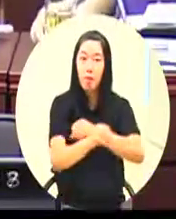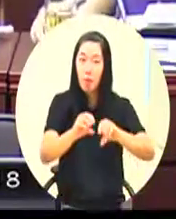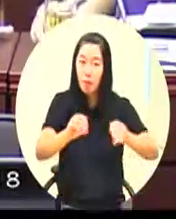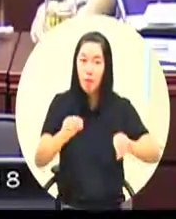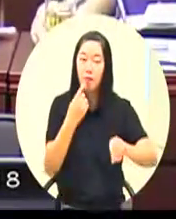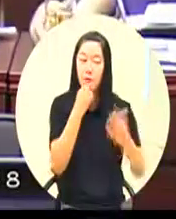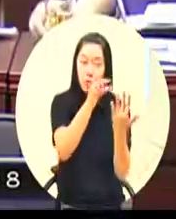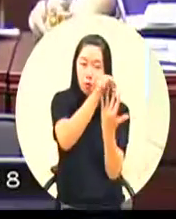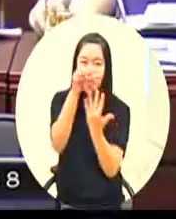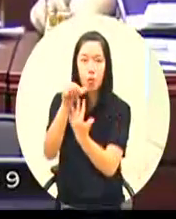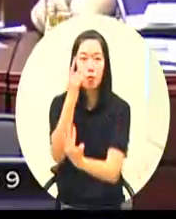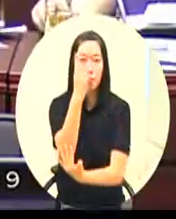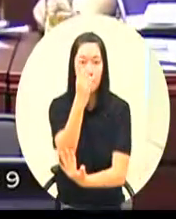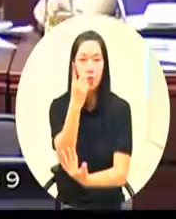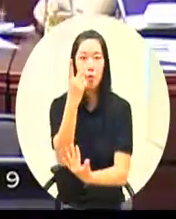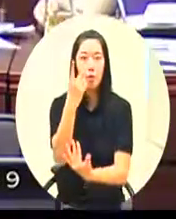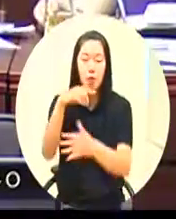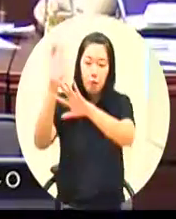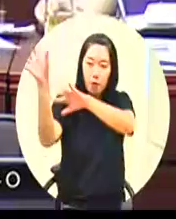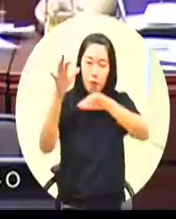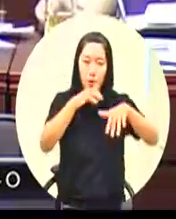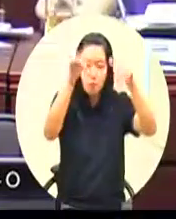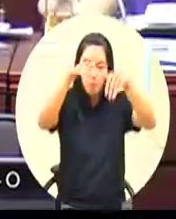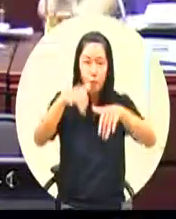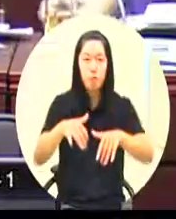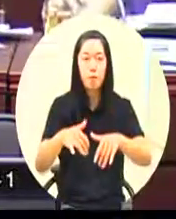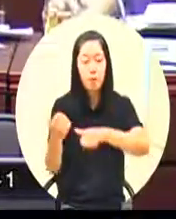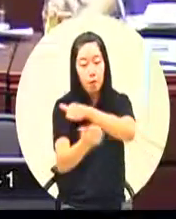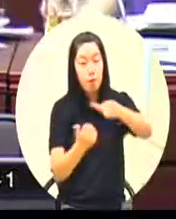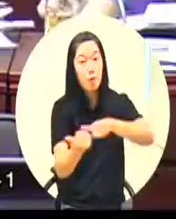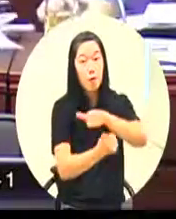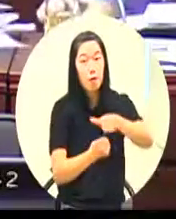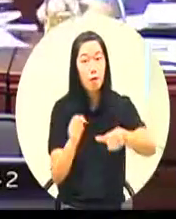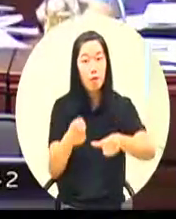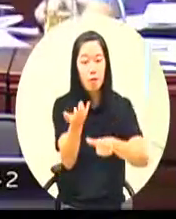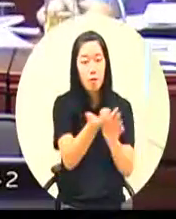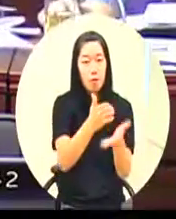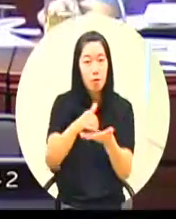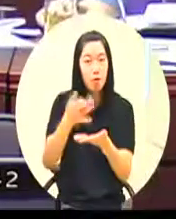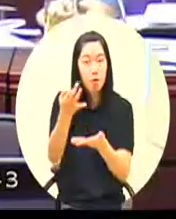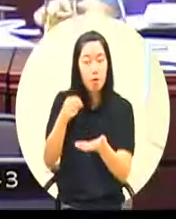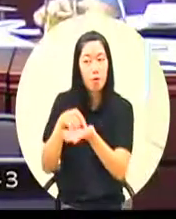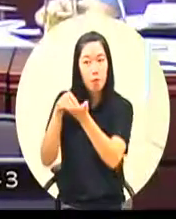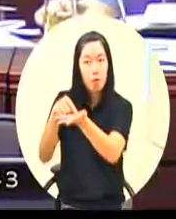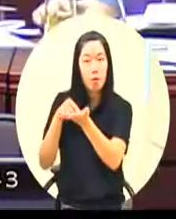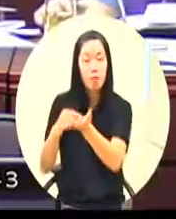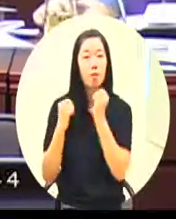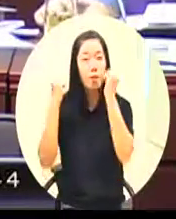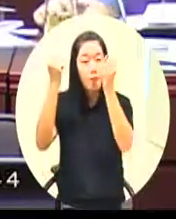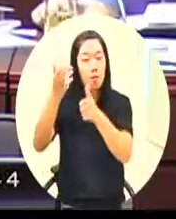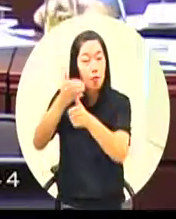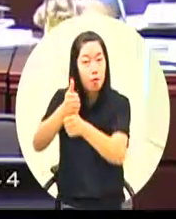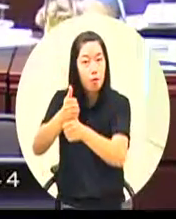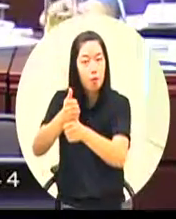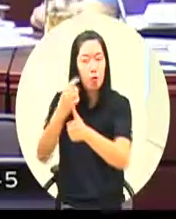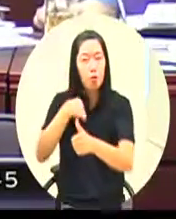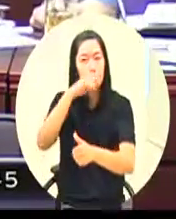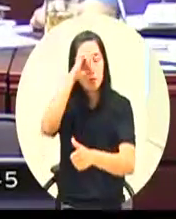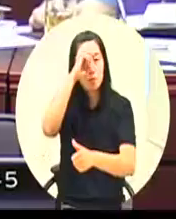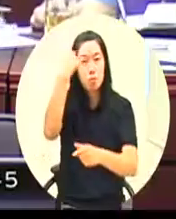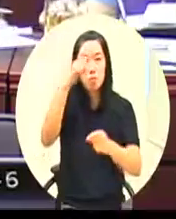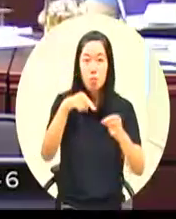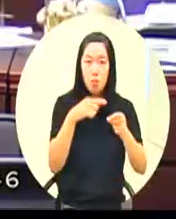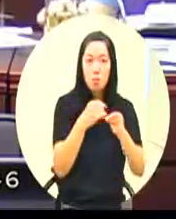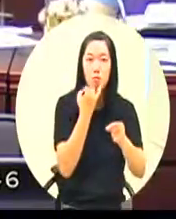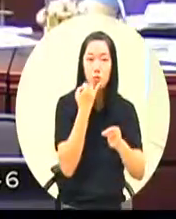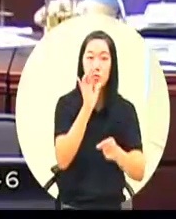行风雨操场的设置，那这个经费也向体育署提出来，虽然今年没有经费，但是我觉得明年我们应该有希望。